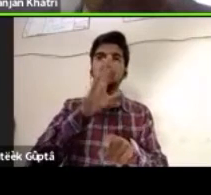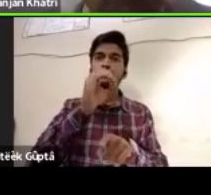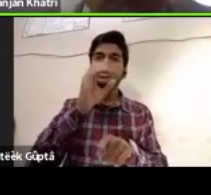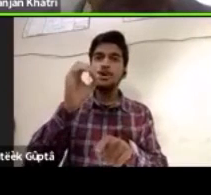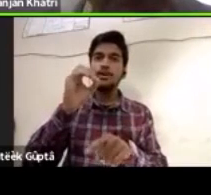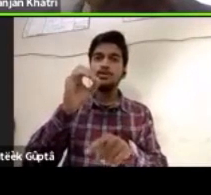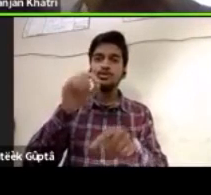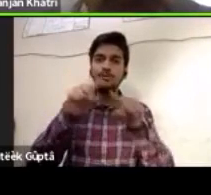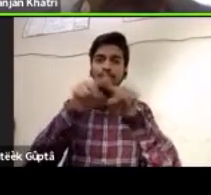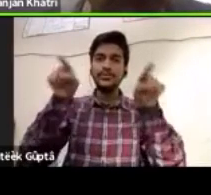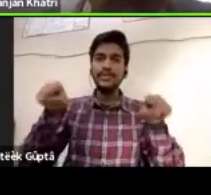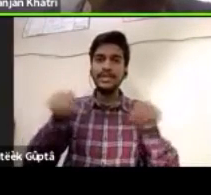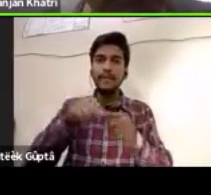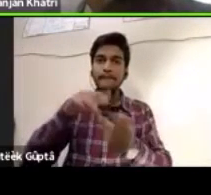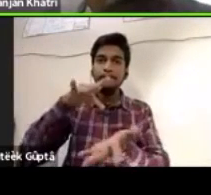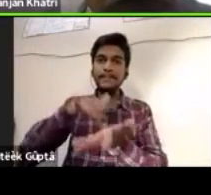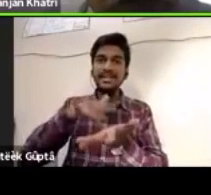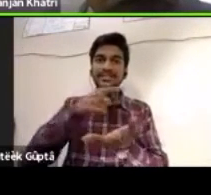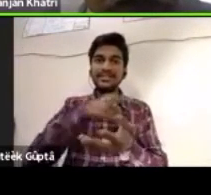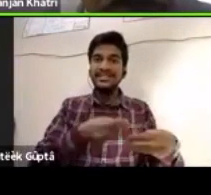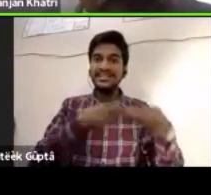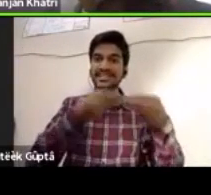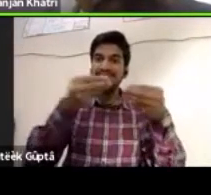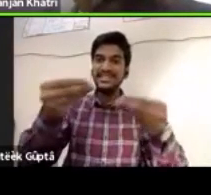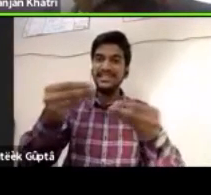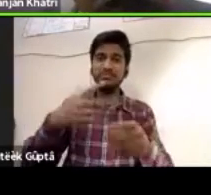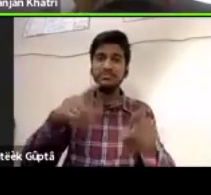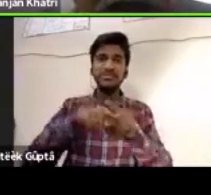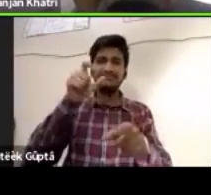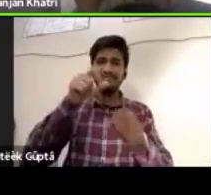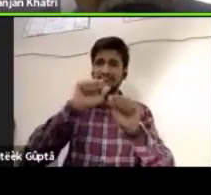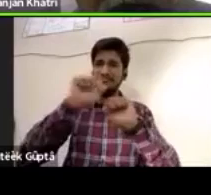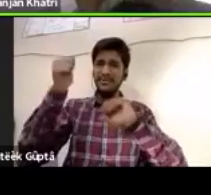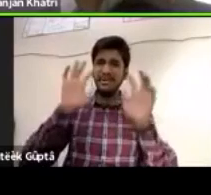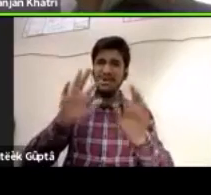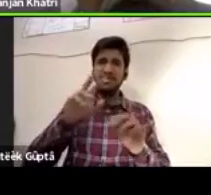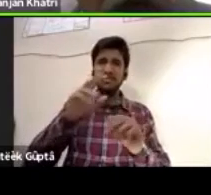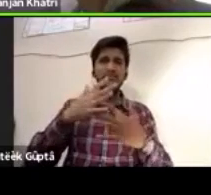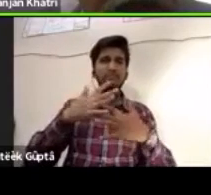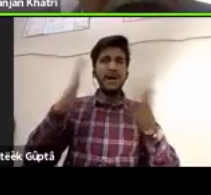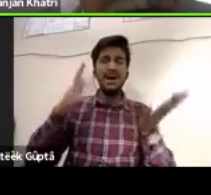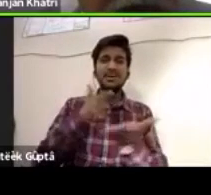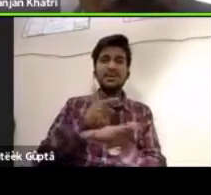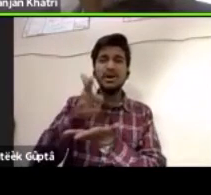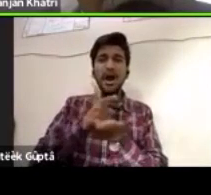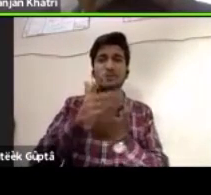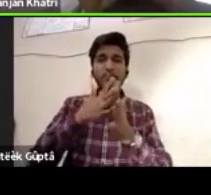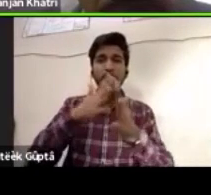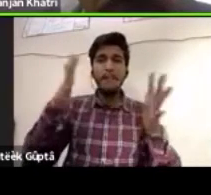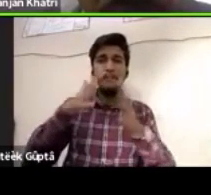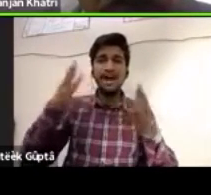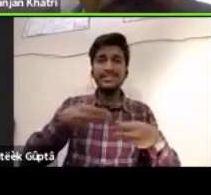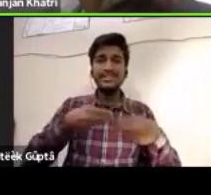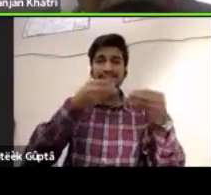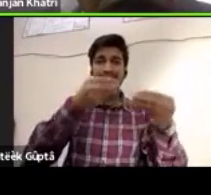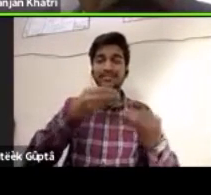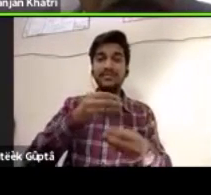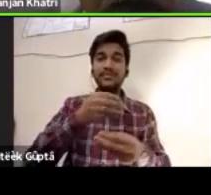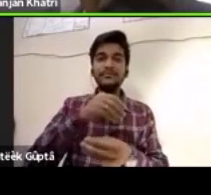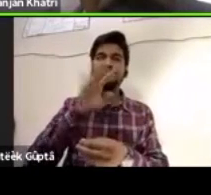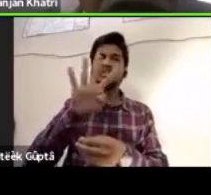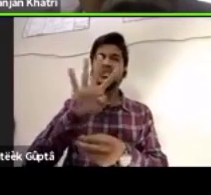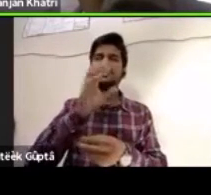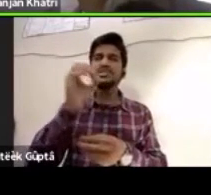उनको। कई लोगों को दो एकड़ ज़मीन है, 3 acre ज़मीन है गांव में, और वो ये 5 पौधे ग्रो करें,